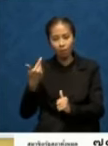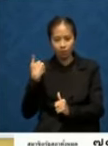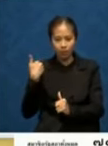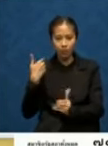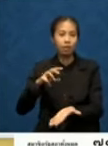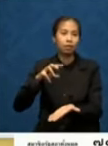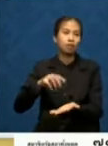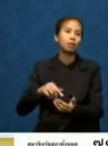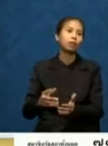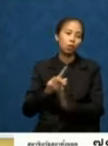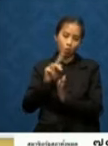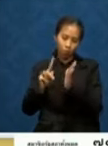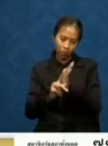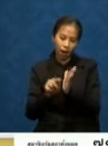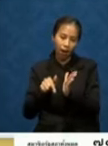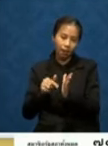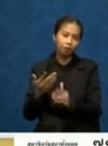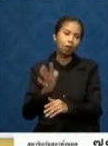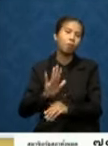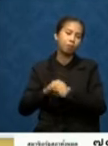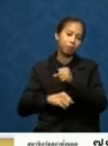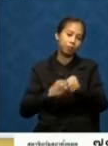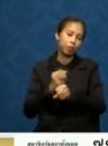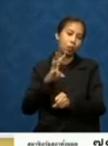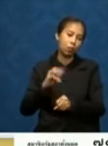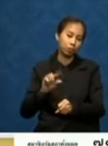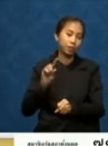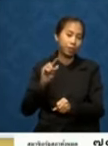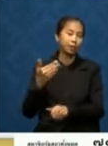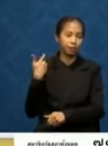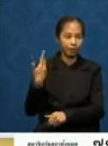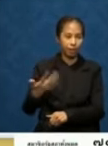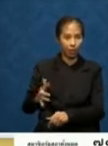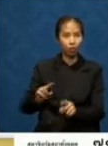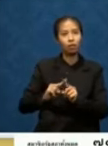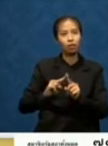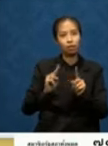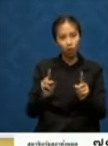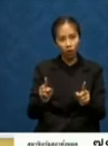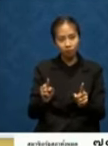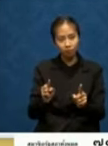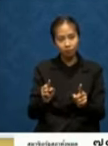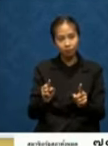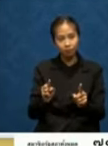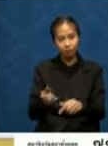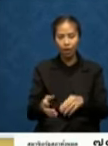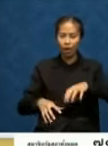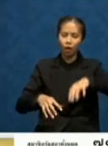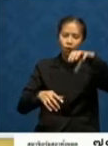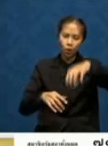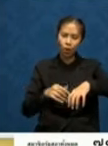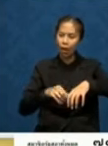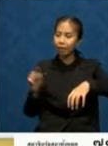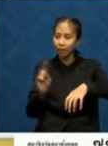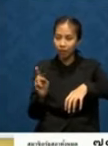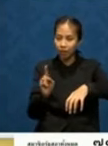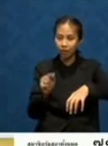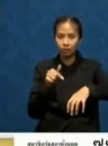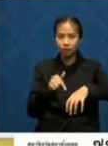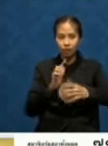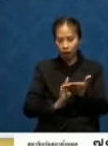และการประชุมระหว่างประเทศปี2561แต่ยังไม่ปรากฏว่ามีหน่วยงานใดได้รับการผ่